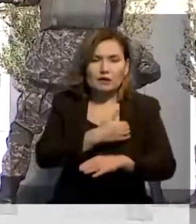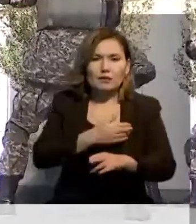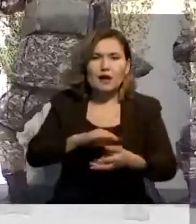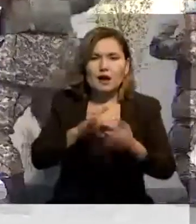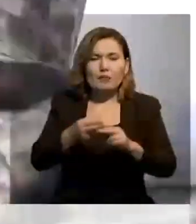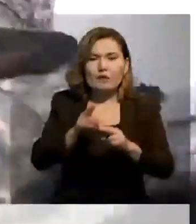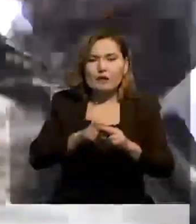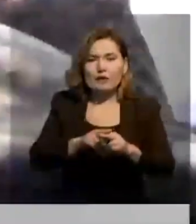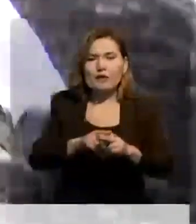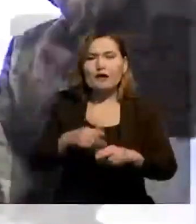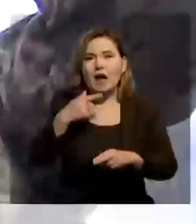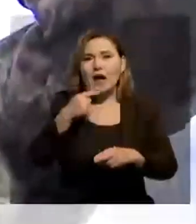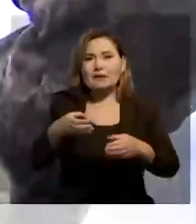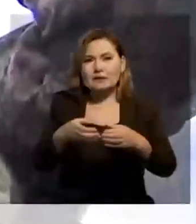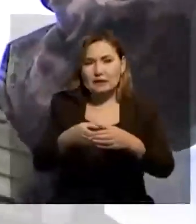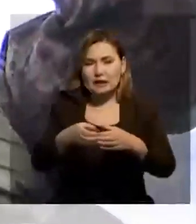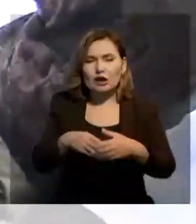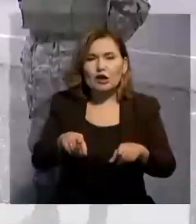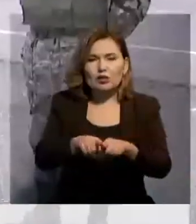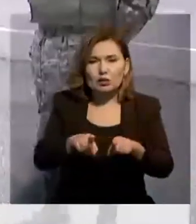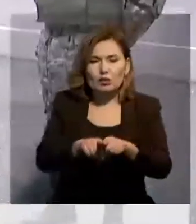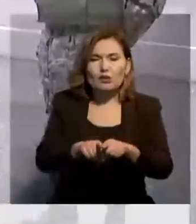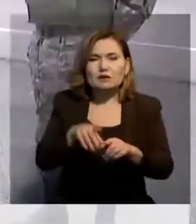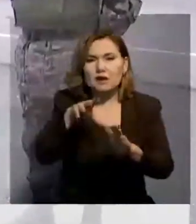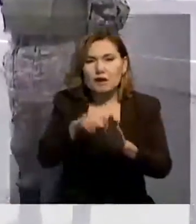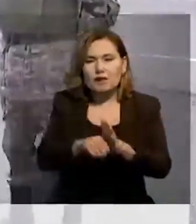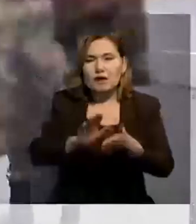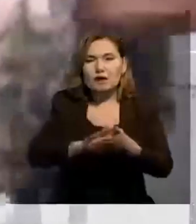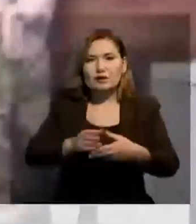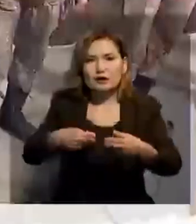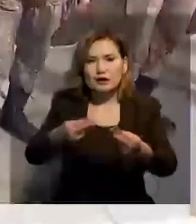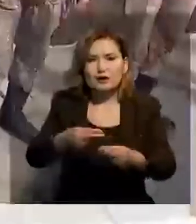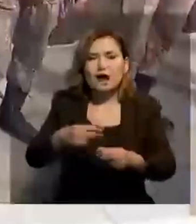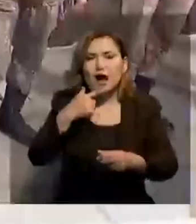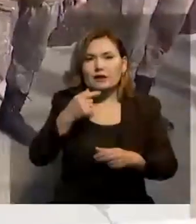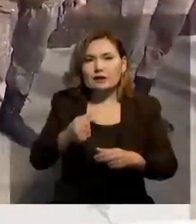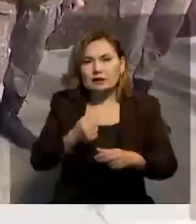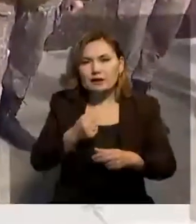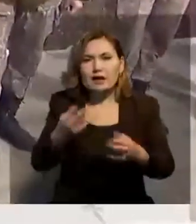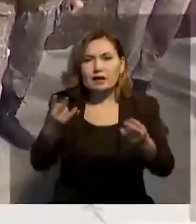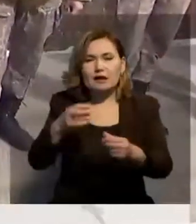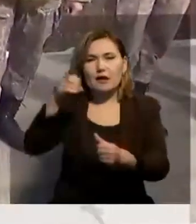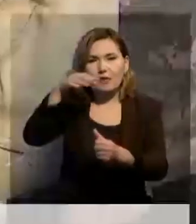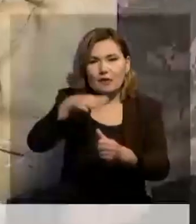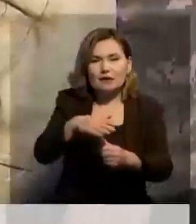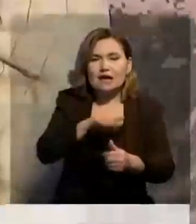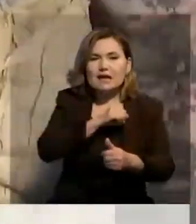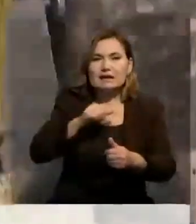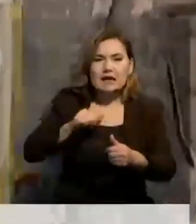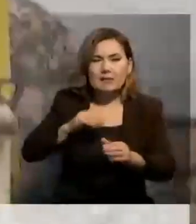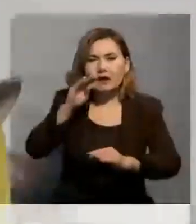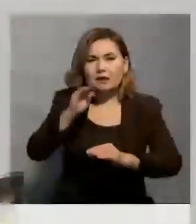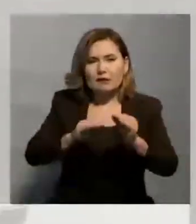келісім әскери салада бекіді. Бұдан былай десанттарға керекті парашютты өзіміз жасаймыз. Оған қажетті материал